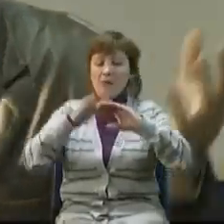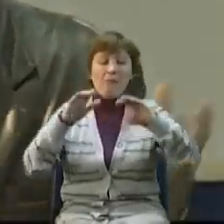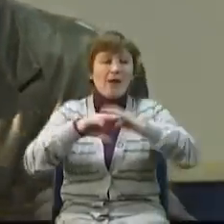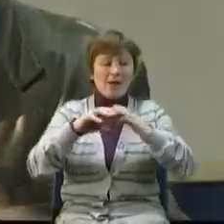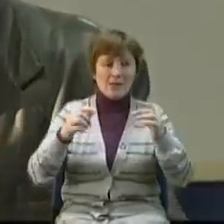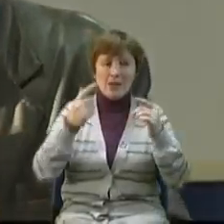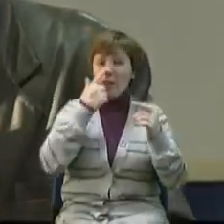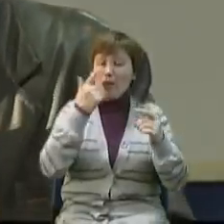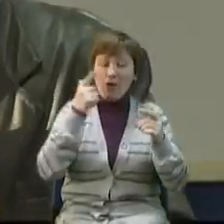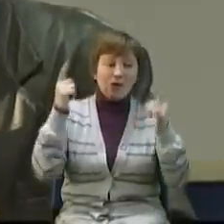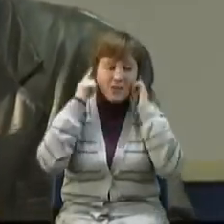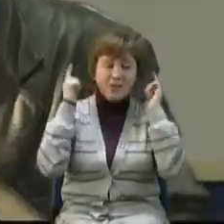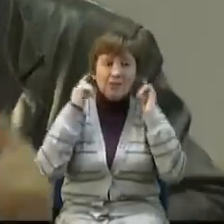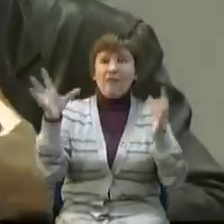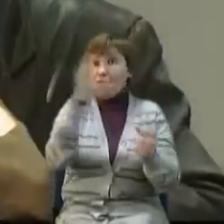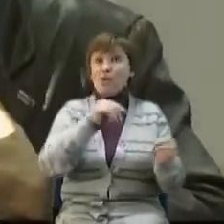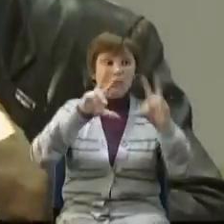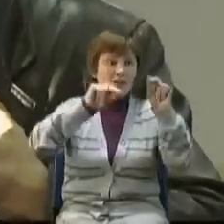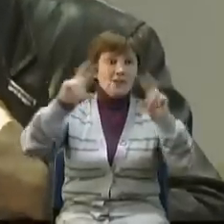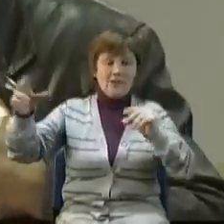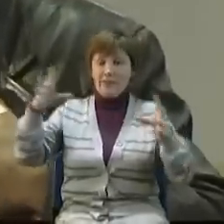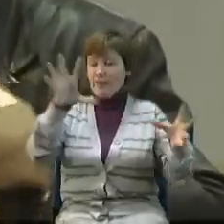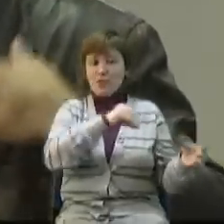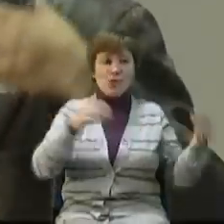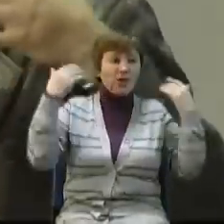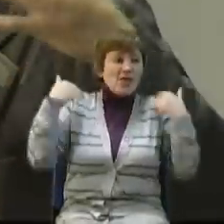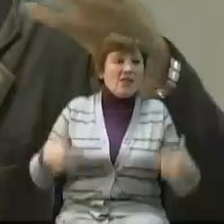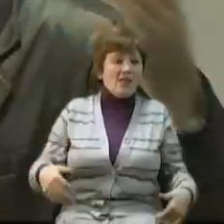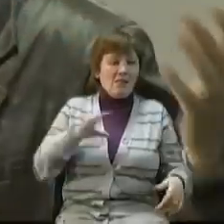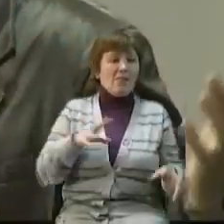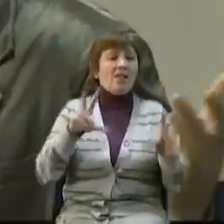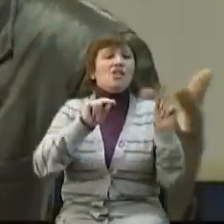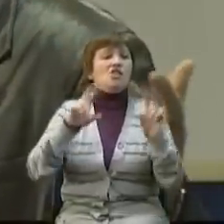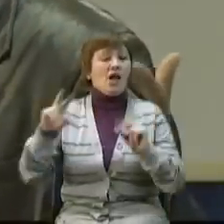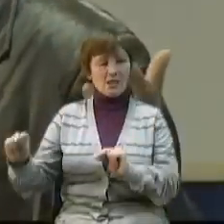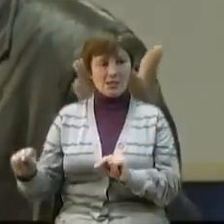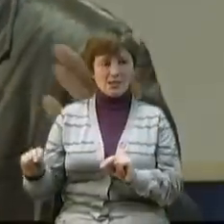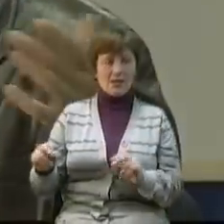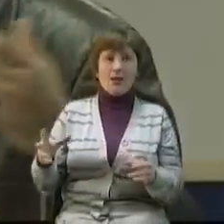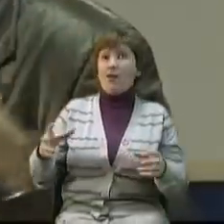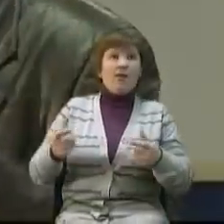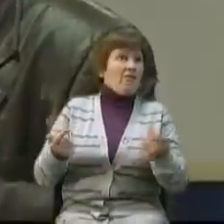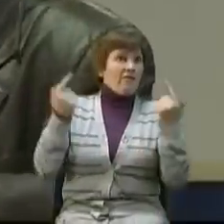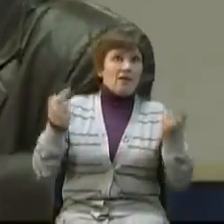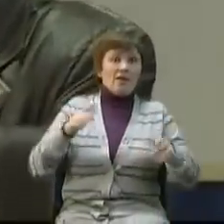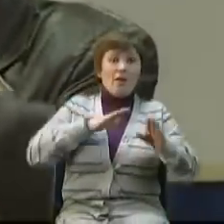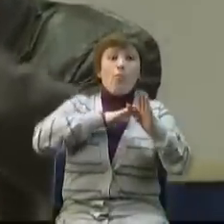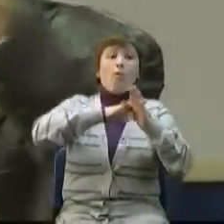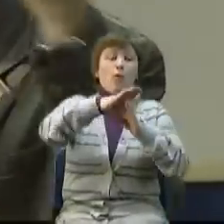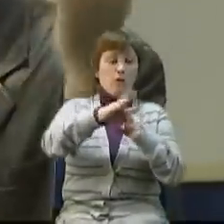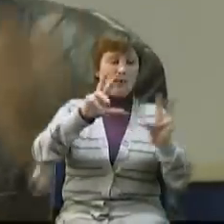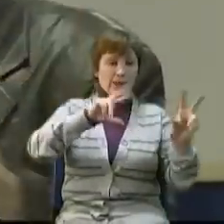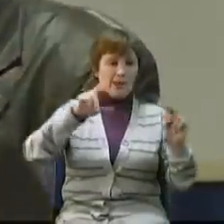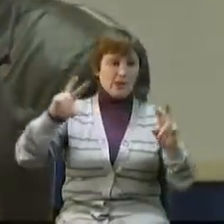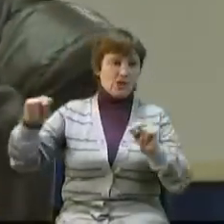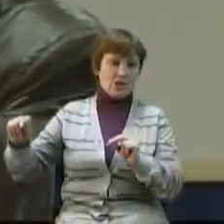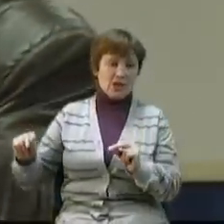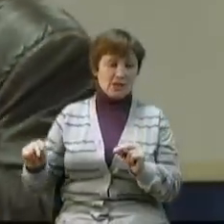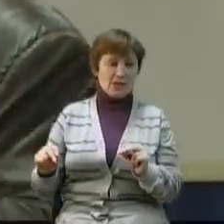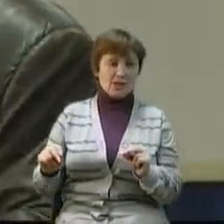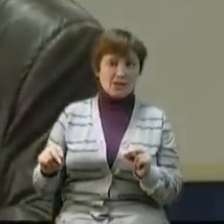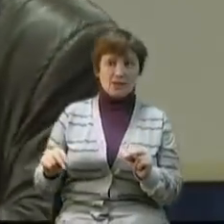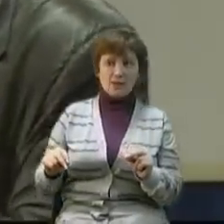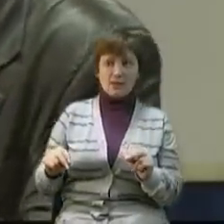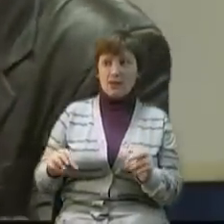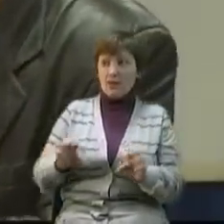все было счастливо. Не только там. Все какое-то счастье, понимаете, настолько переполняет, что тебе в